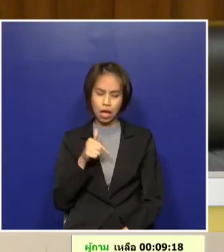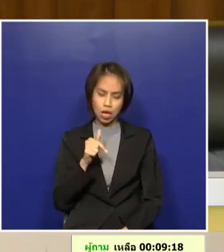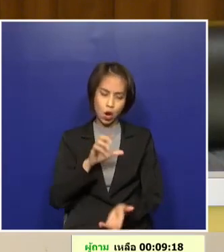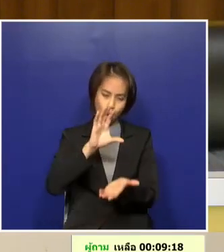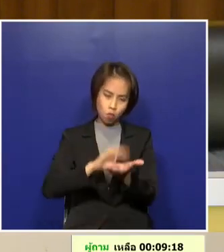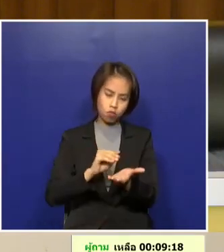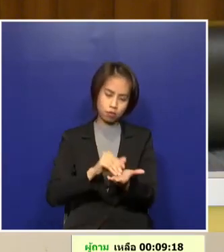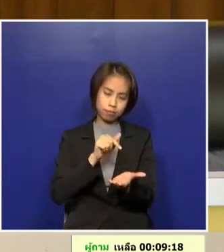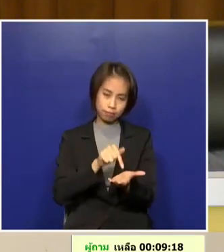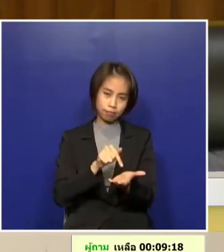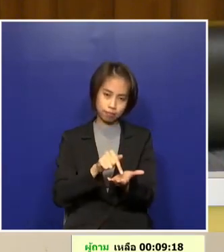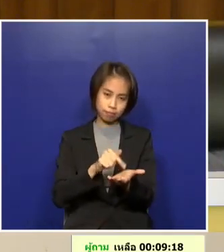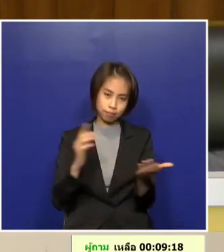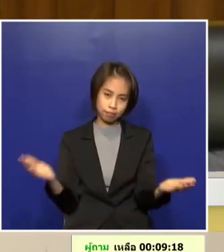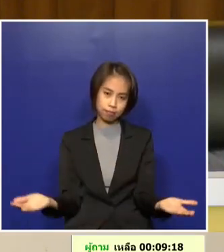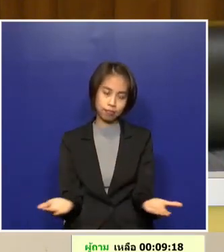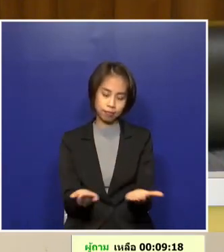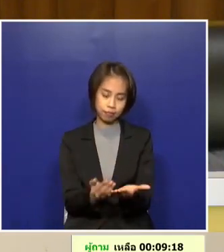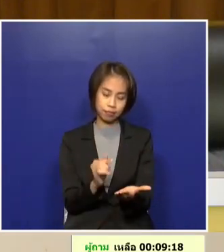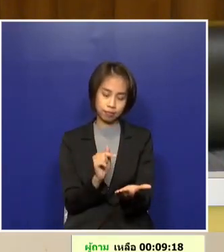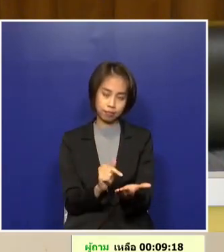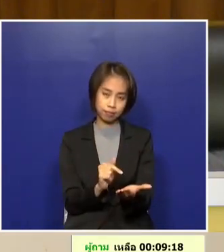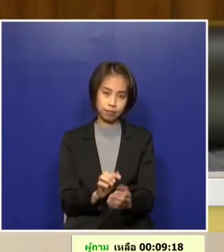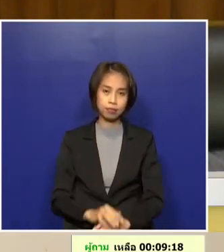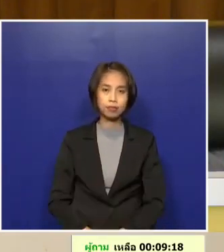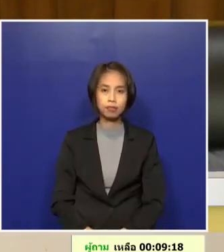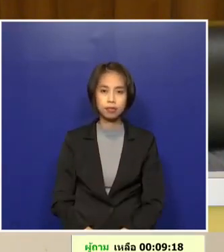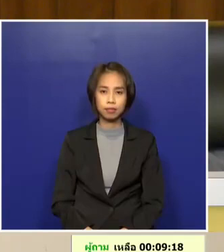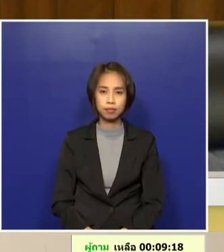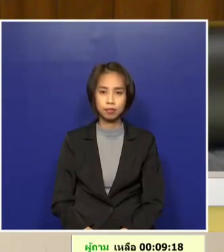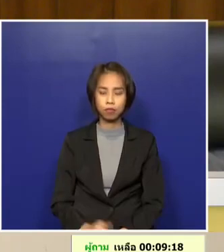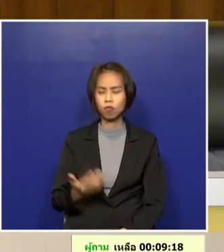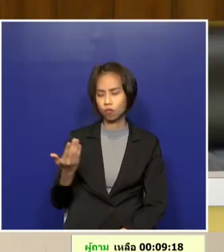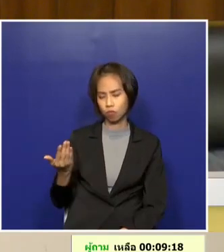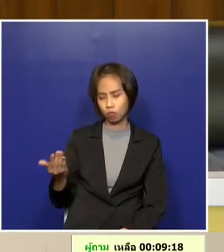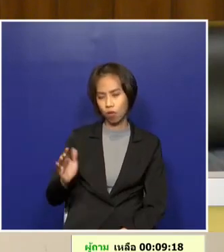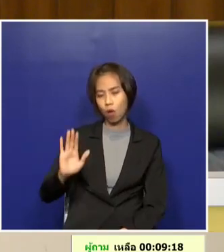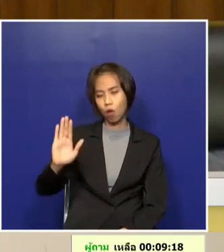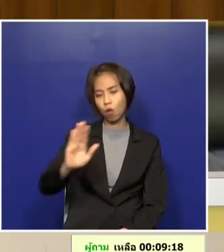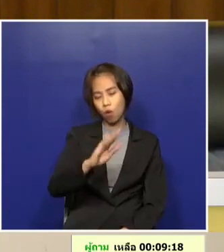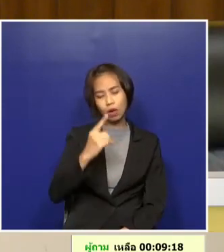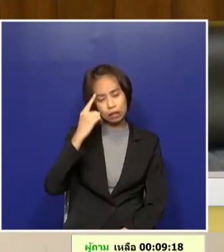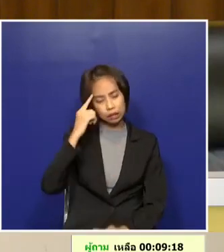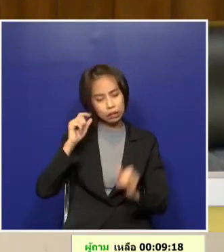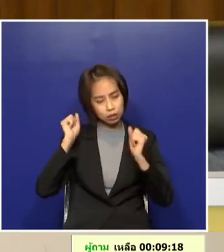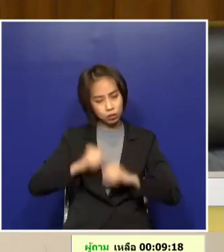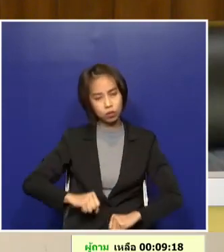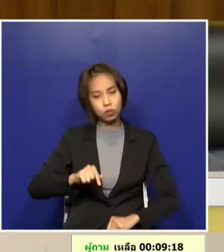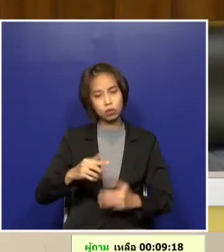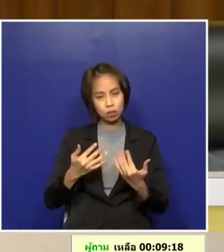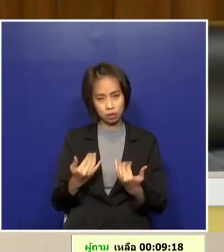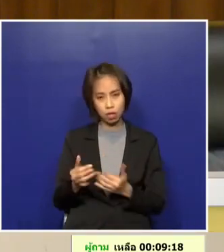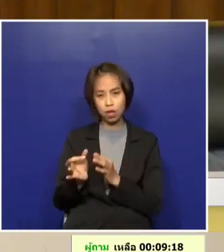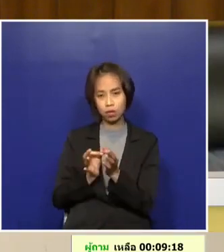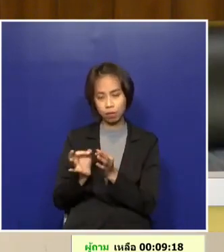ประกอบการในการทำการตัดสินใจในการทำการเกษตรหรือทำธุรกิจต่างๆนะครับก็ขออนุญาตเรียน